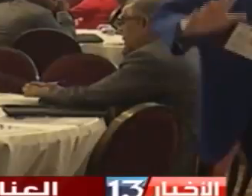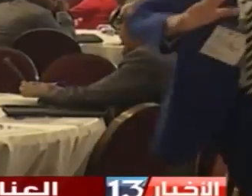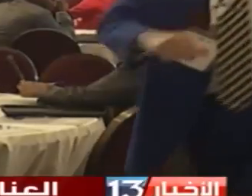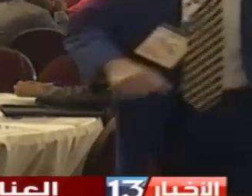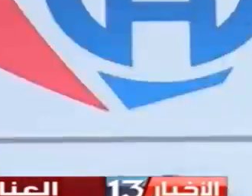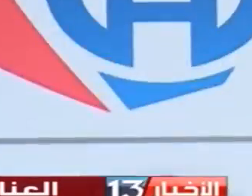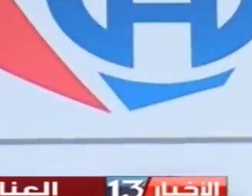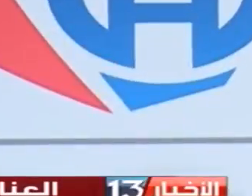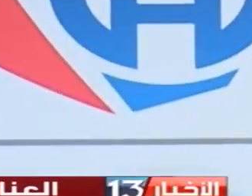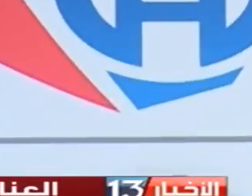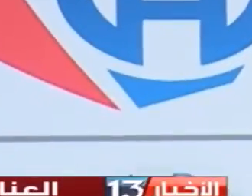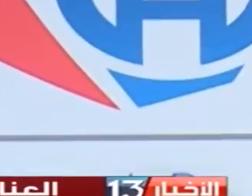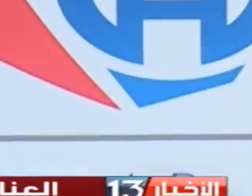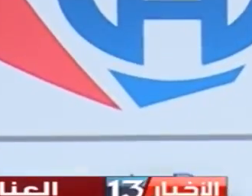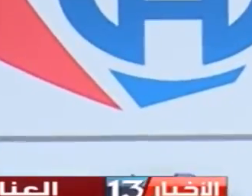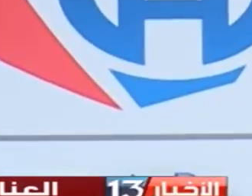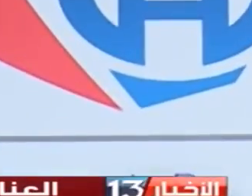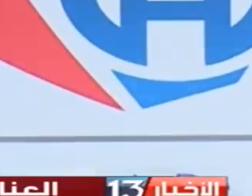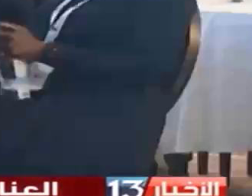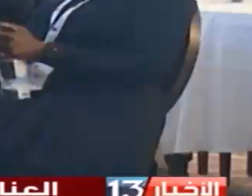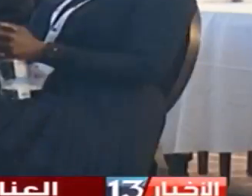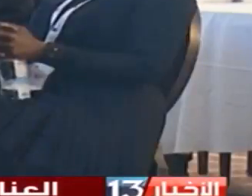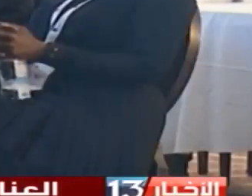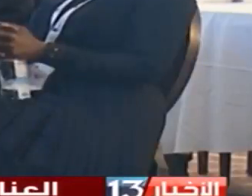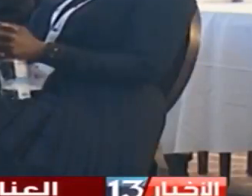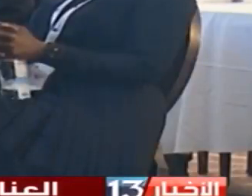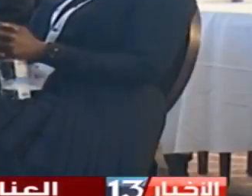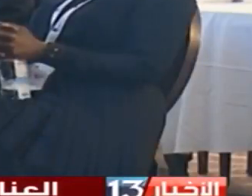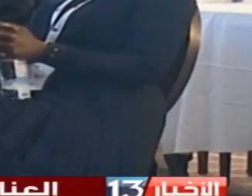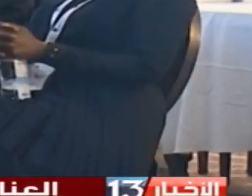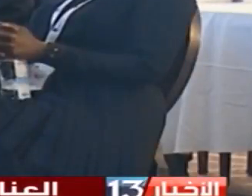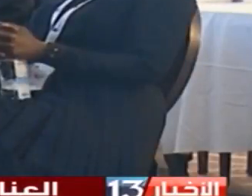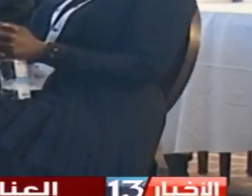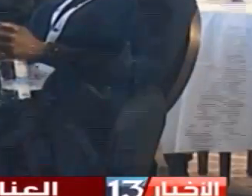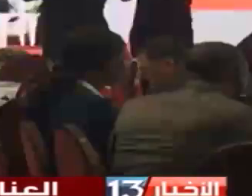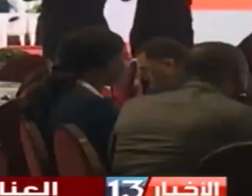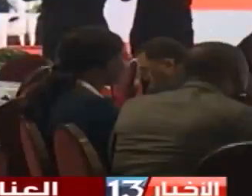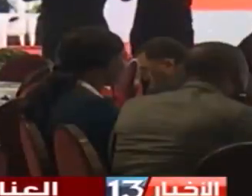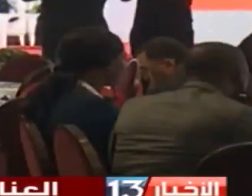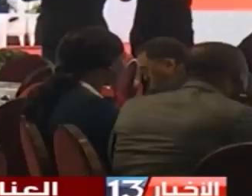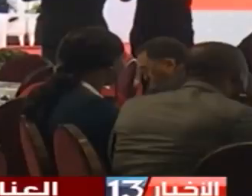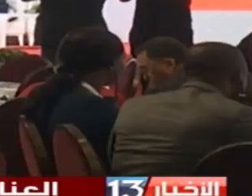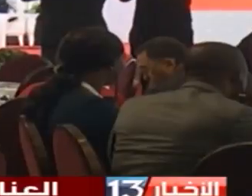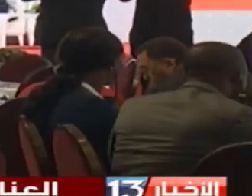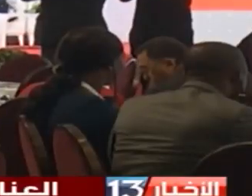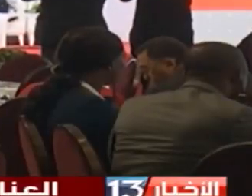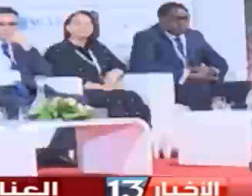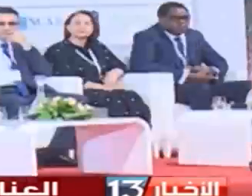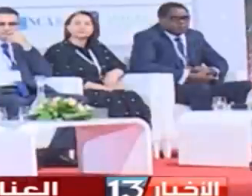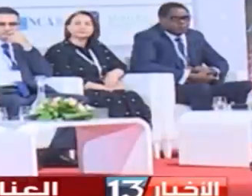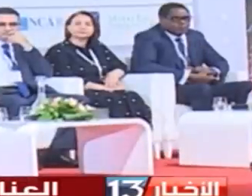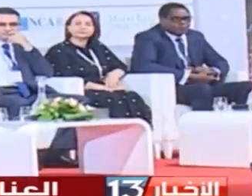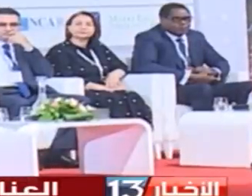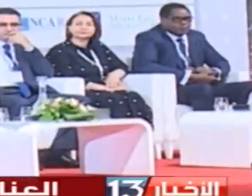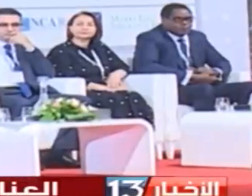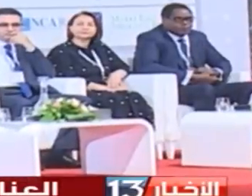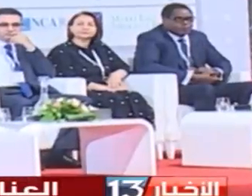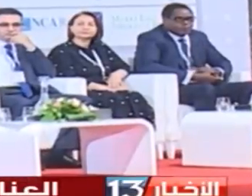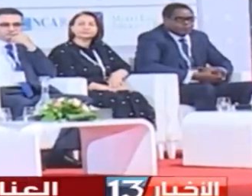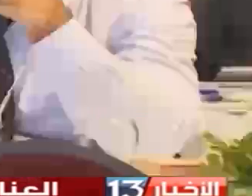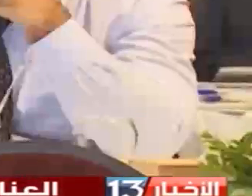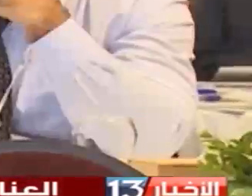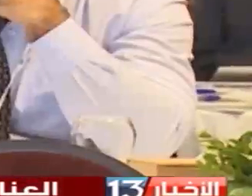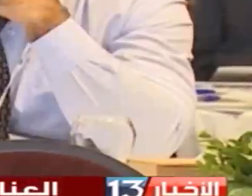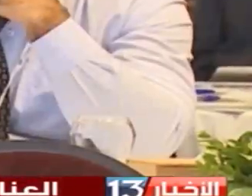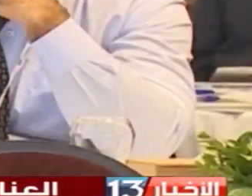مؤتمر المنظمه الافريقيه للتامين دعوات لمراجعه تعريفه التامين والتوصل الى خارطه الطريق لتطوير قصه